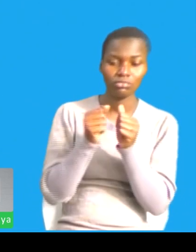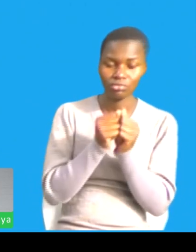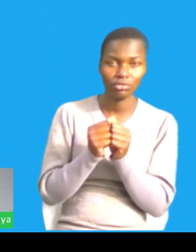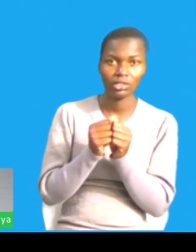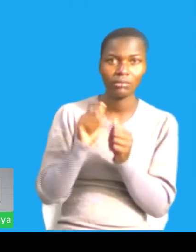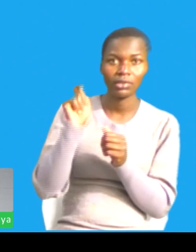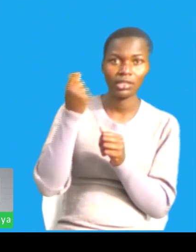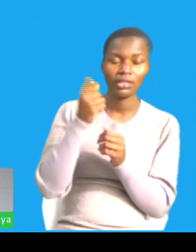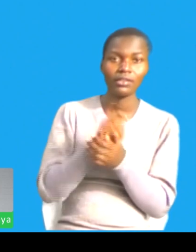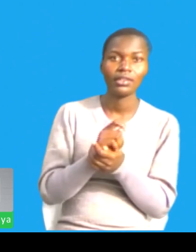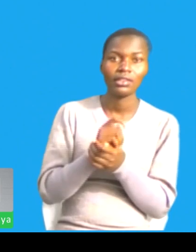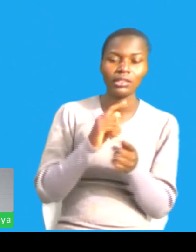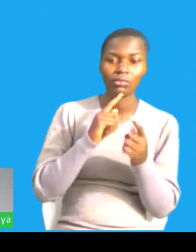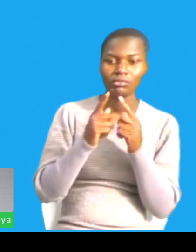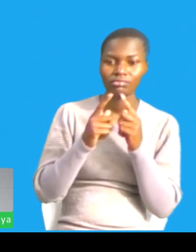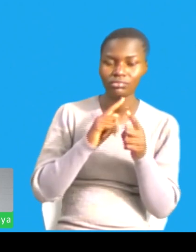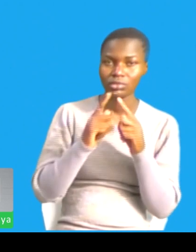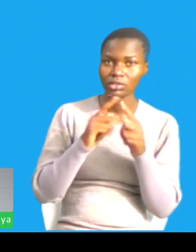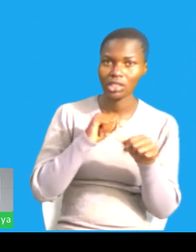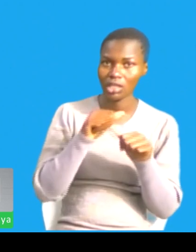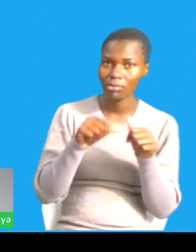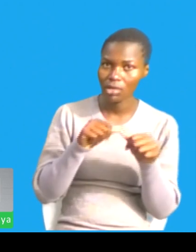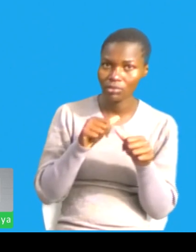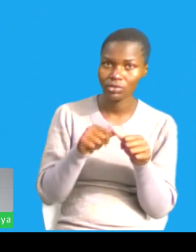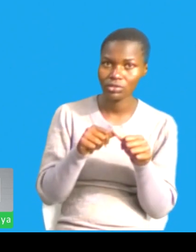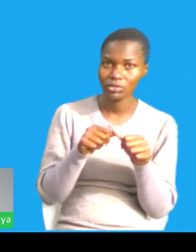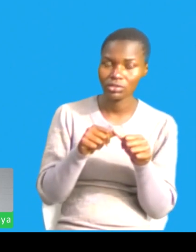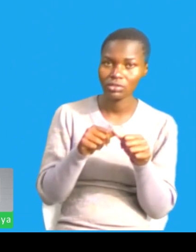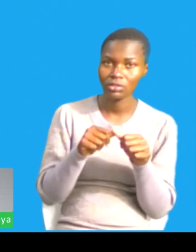fulani ya mashek na walikuwa wanaongea mambo ya hii mambo ya